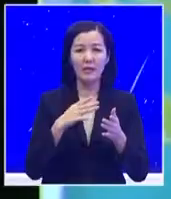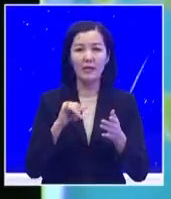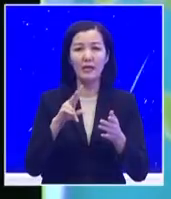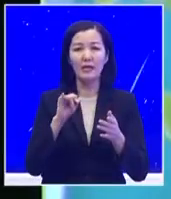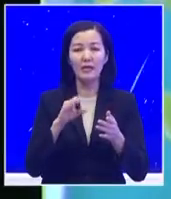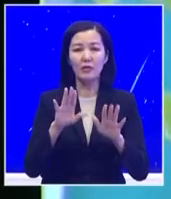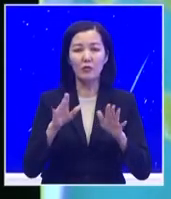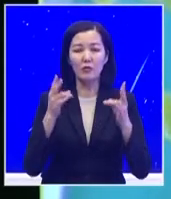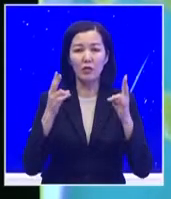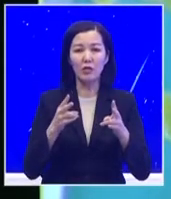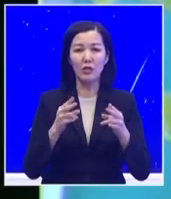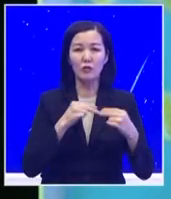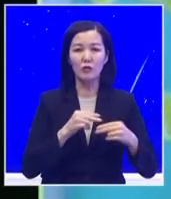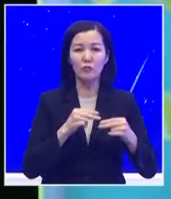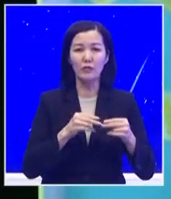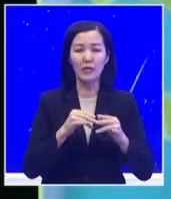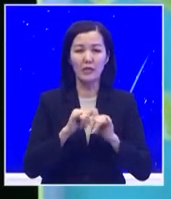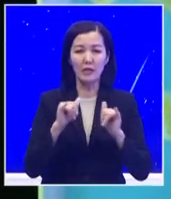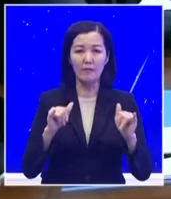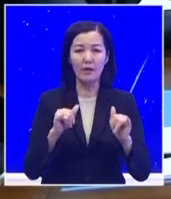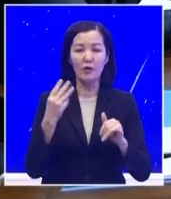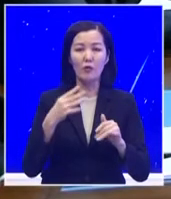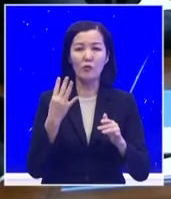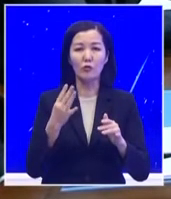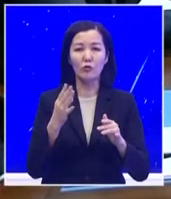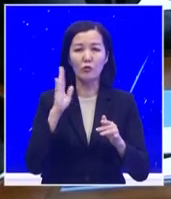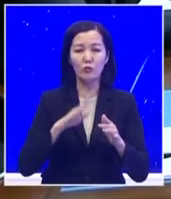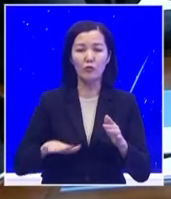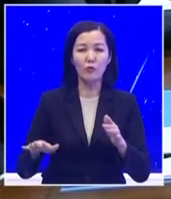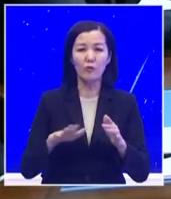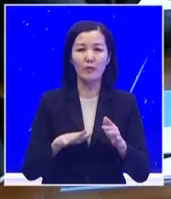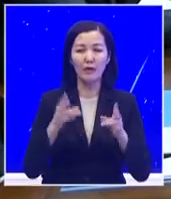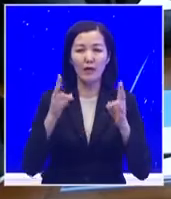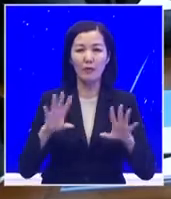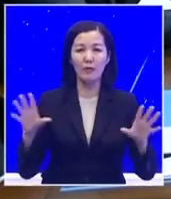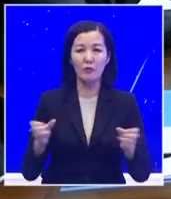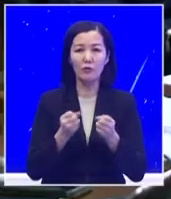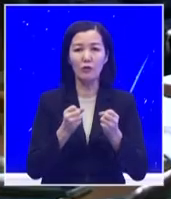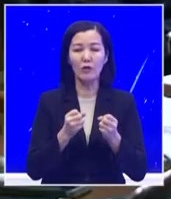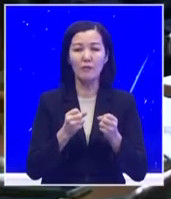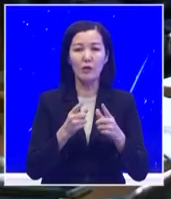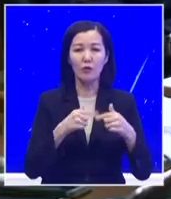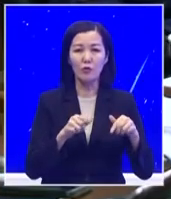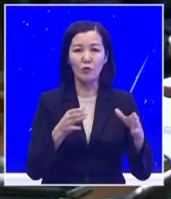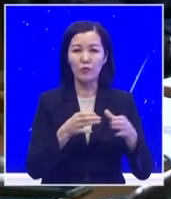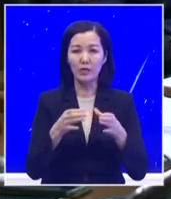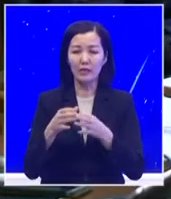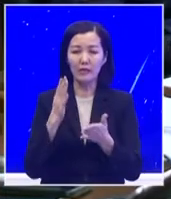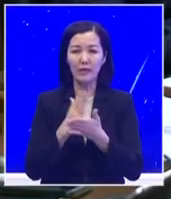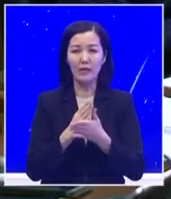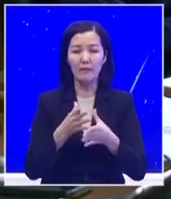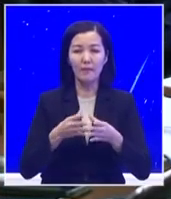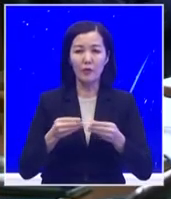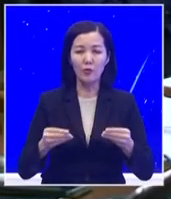Іледеде төтенше жағдай жұмыстары ілгері, 34 су қоймасы бар, 14 апаттық құтқару қызметі жасақталыпты. Десе де көктемгі